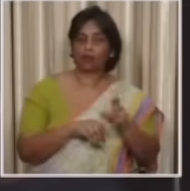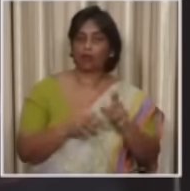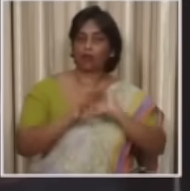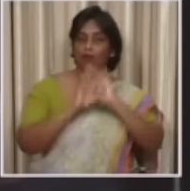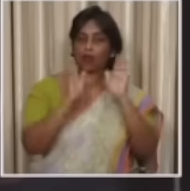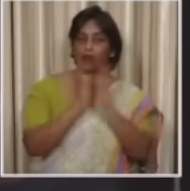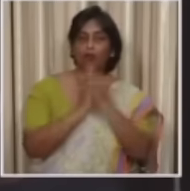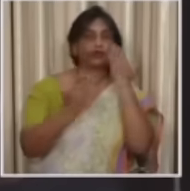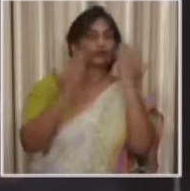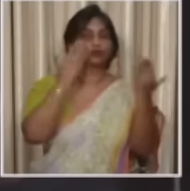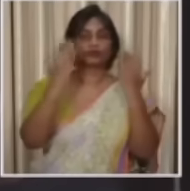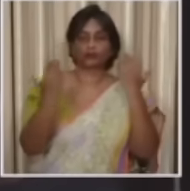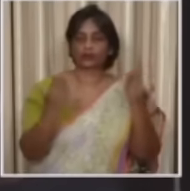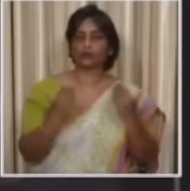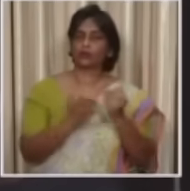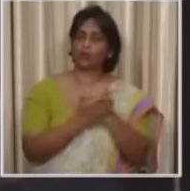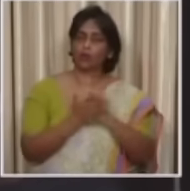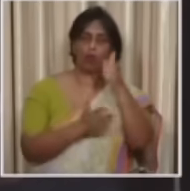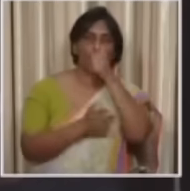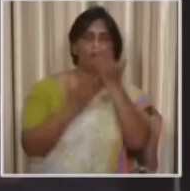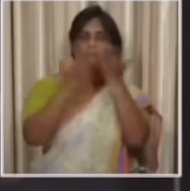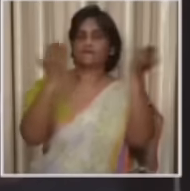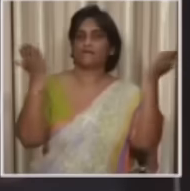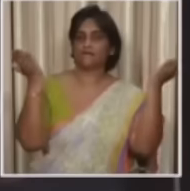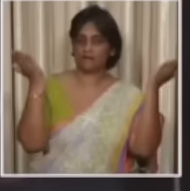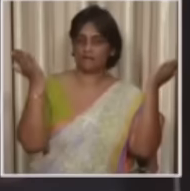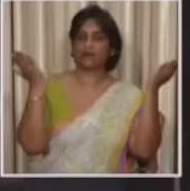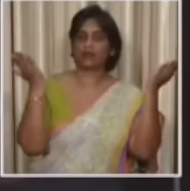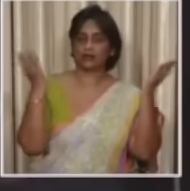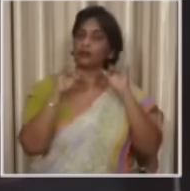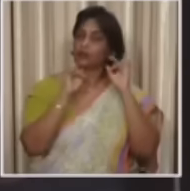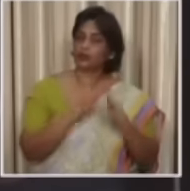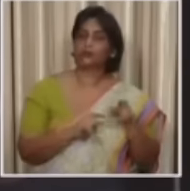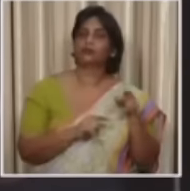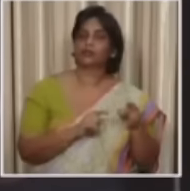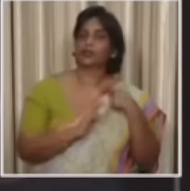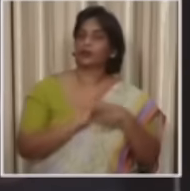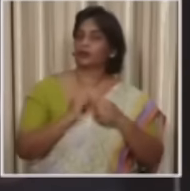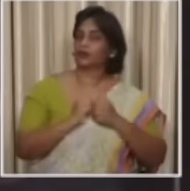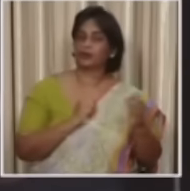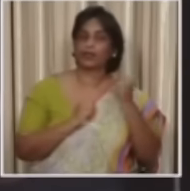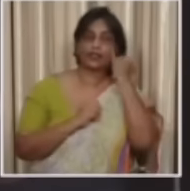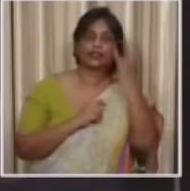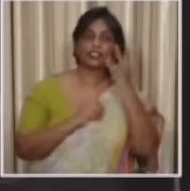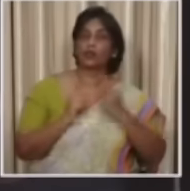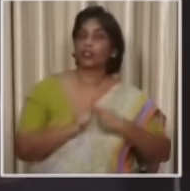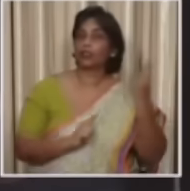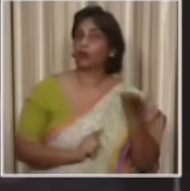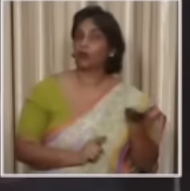ඔක්කොම වේදිකාවල ඉන්නේ සියලුම හොරු ඉන්නේ. ඉතින් මේ වගේ ඇත් එක්ක මේ රට ගේන බෑ. සිංගප්පූරුව මොකද